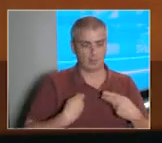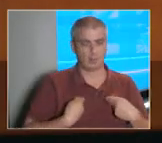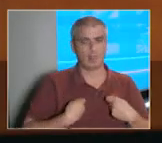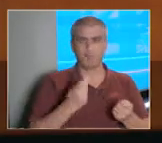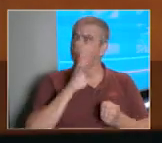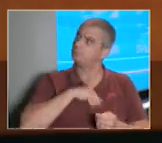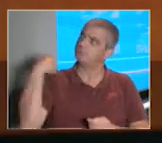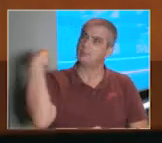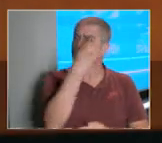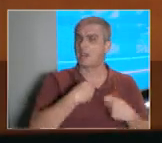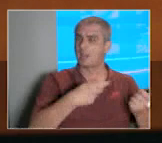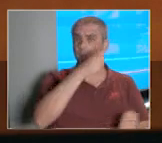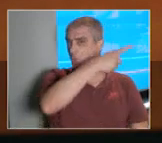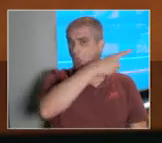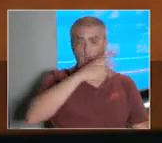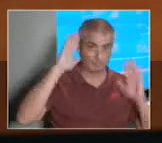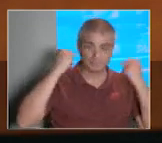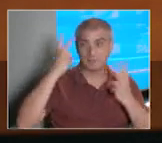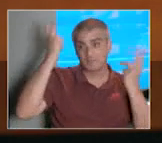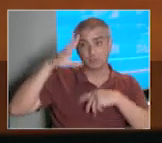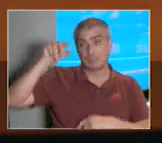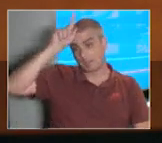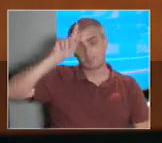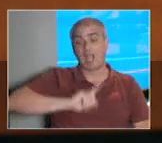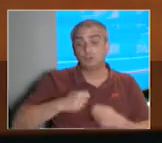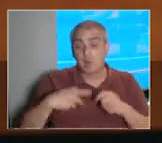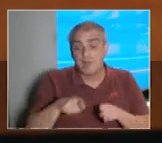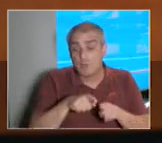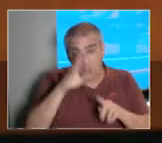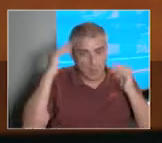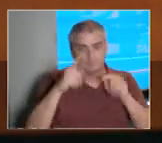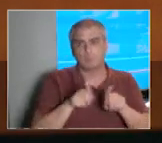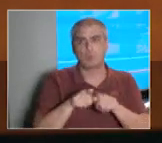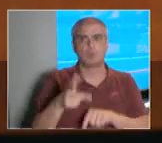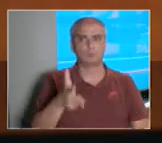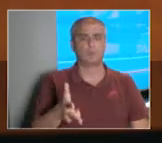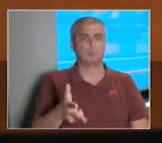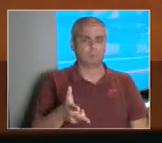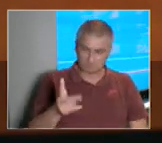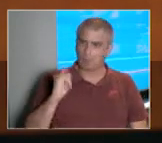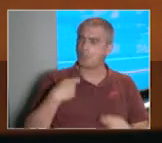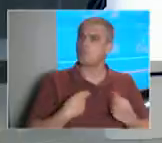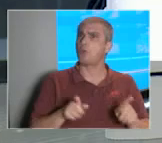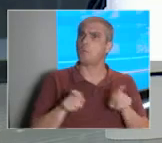למצרים. על פי החוזה עם גרמניה, אסור להם למכור צוללות כאלה למצרים. ופתאום אני מגלה שאני מכרות צוללות כאלה. ואני